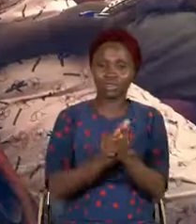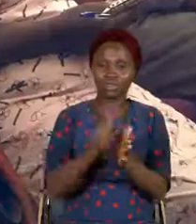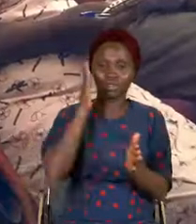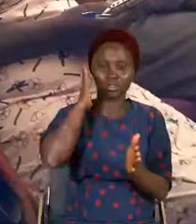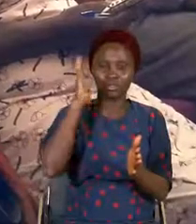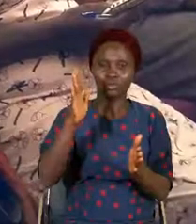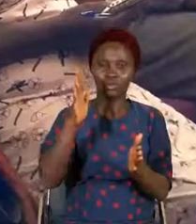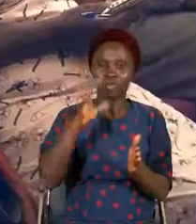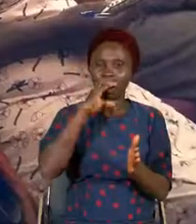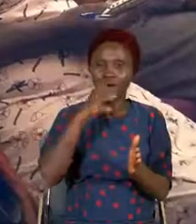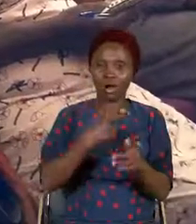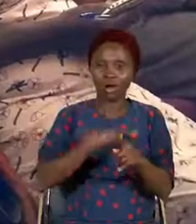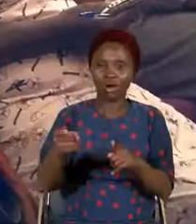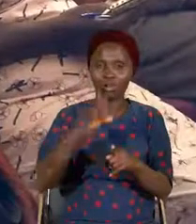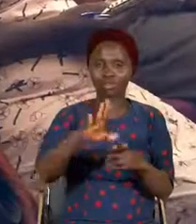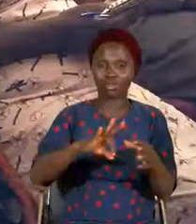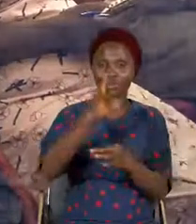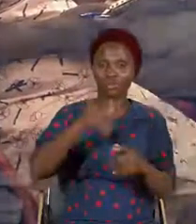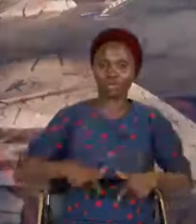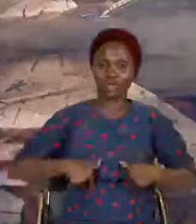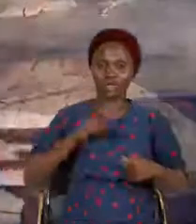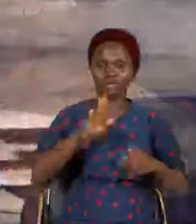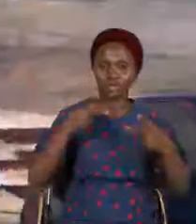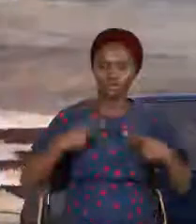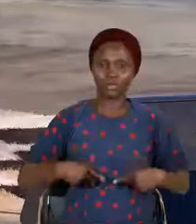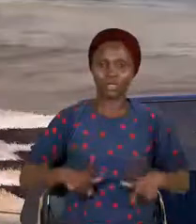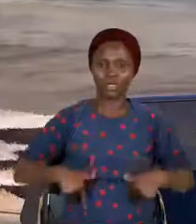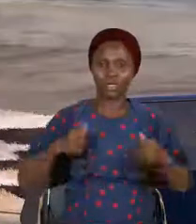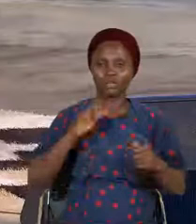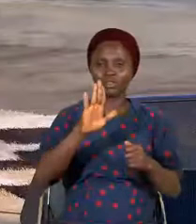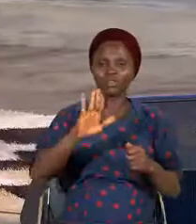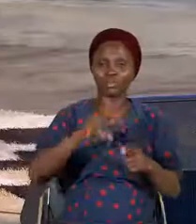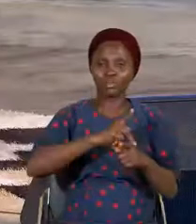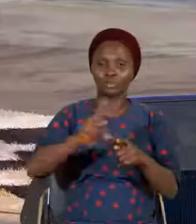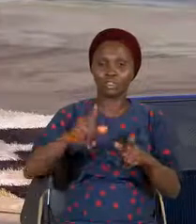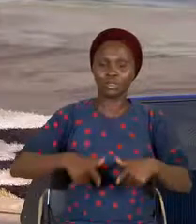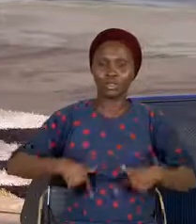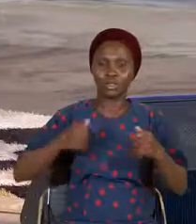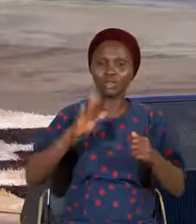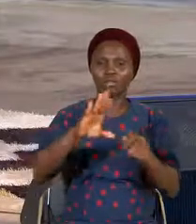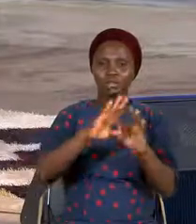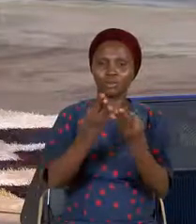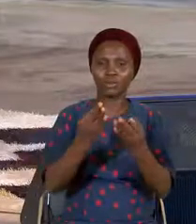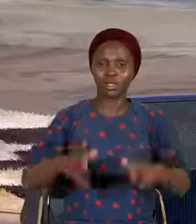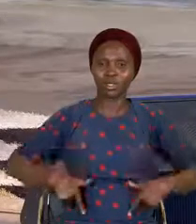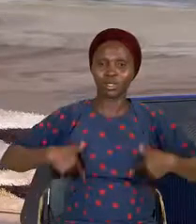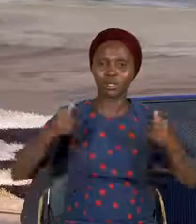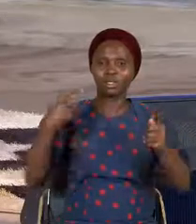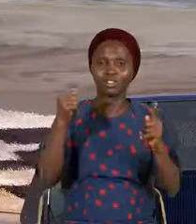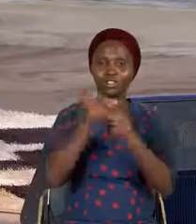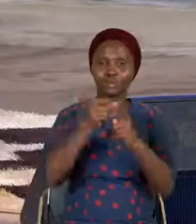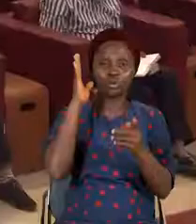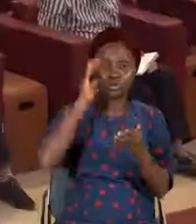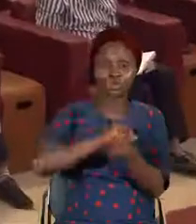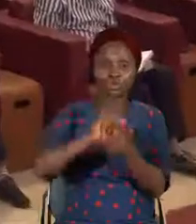choses qui va nuire à votre vie spirituelle, à votre vie physique, à votre vie professionnelle, à votre vie familiale, la parole